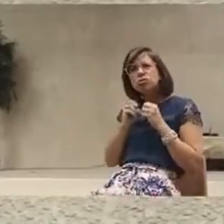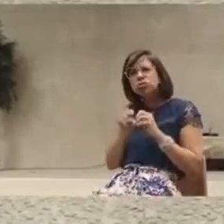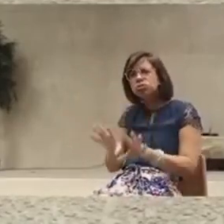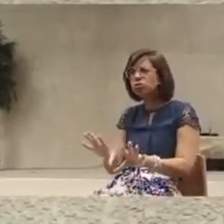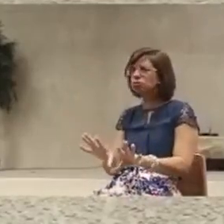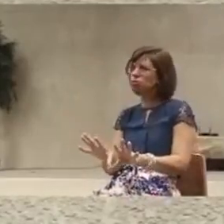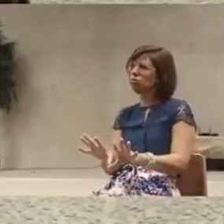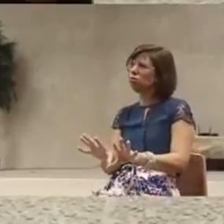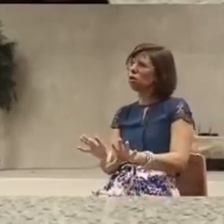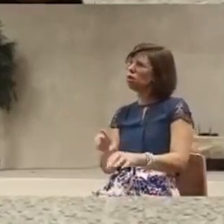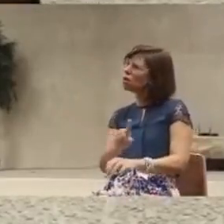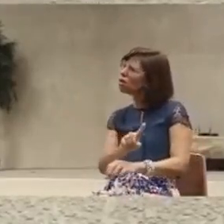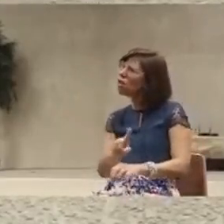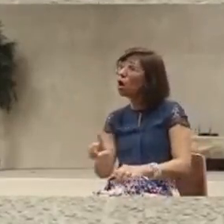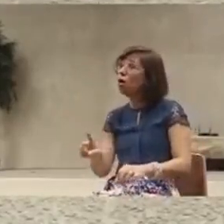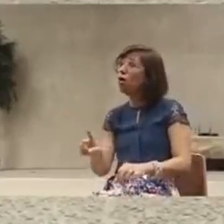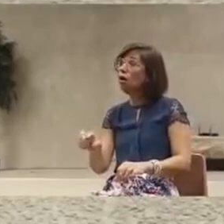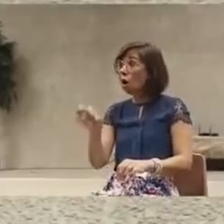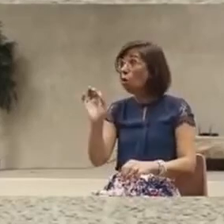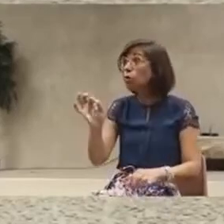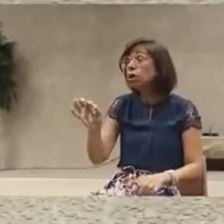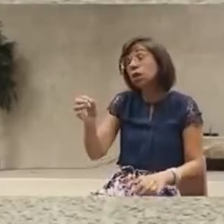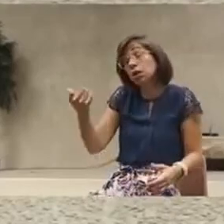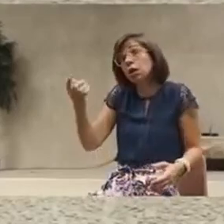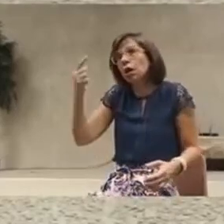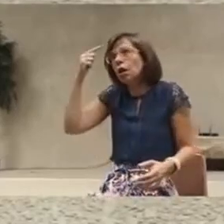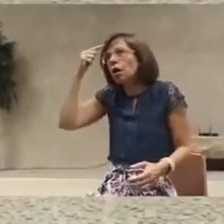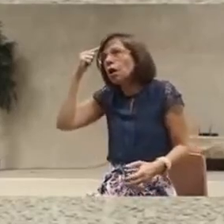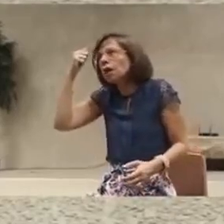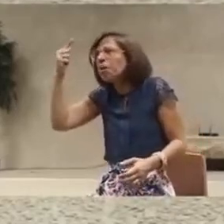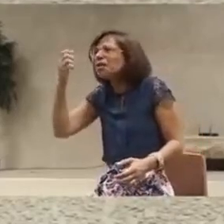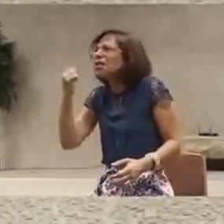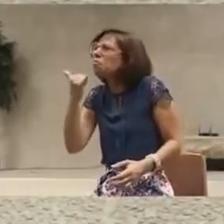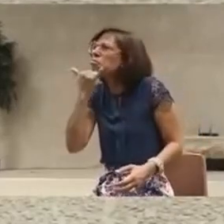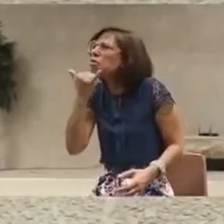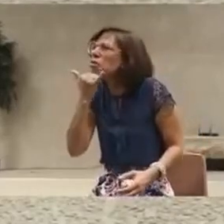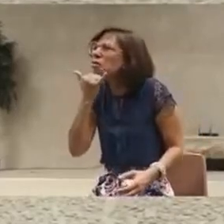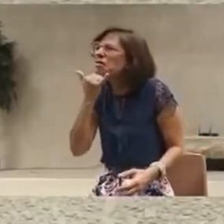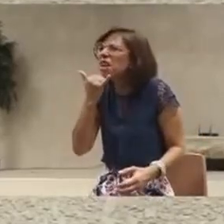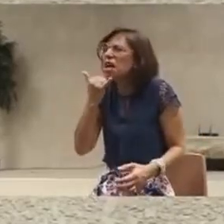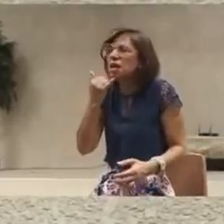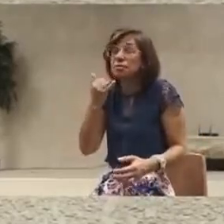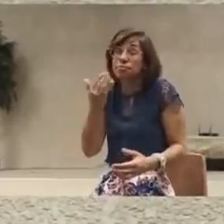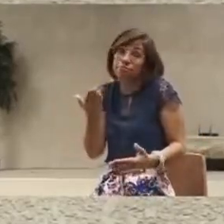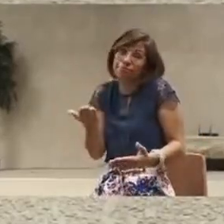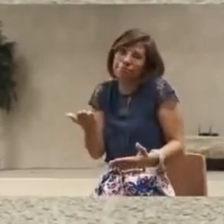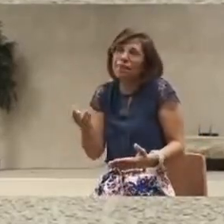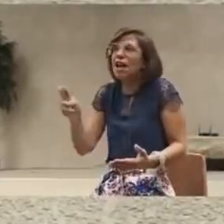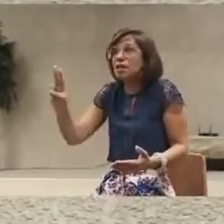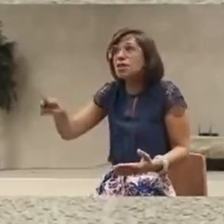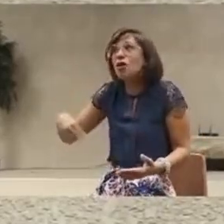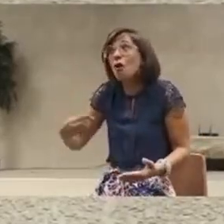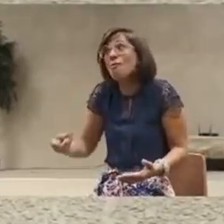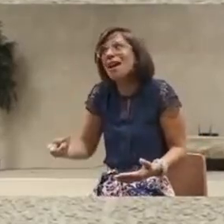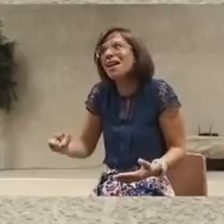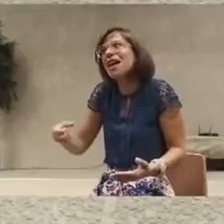Oui, les mauvaises pensées, c'est normal. Mais maintenant, sache que ça ne vient pas de